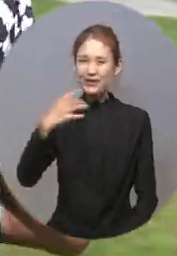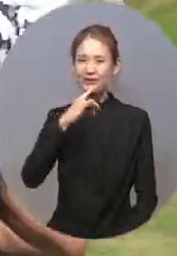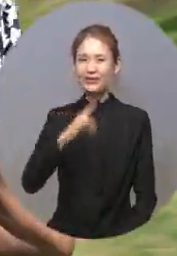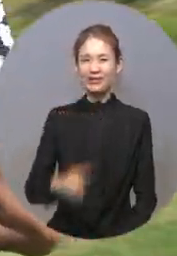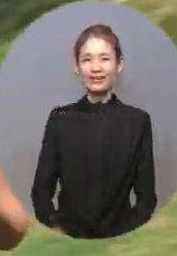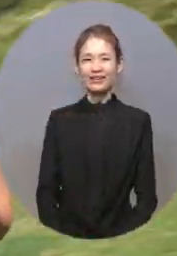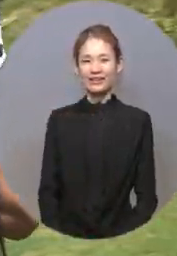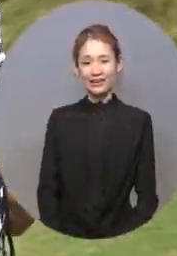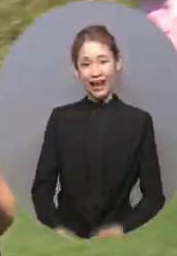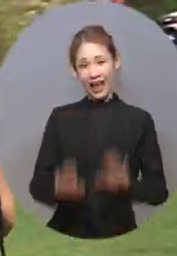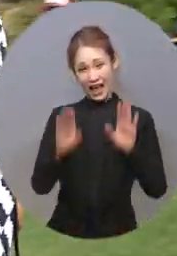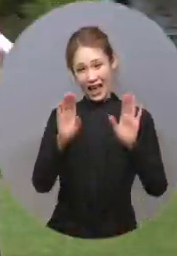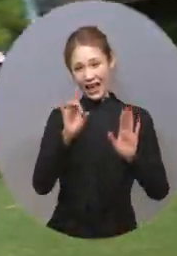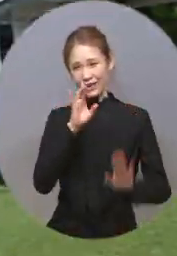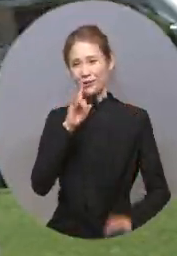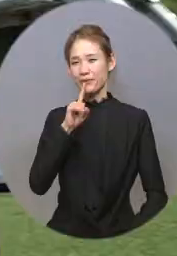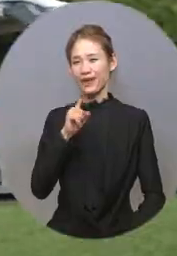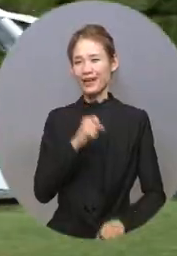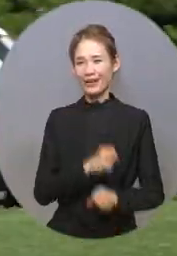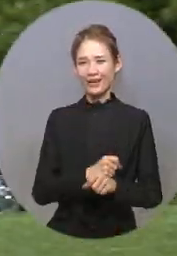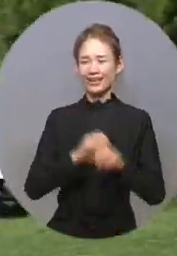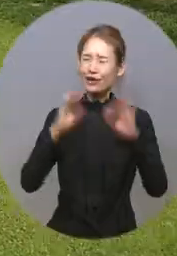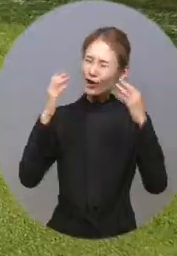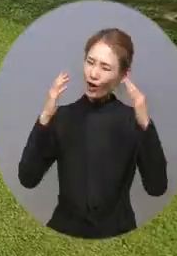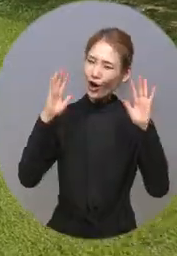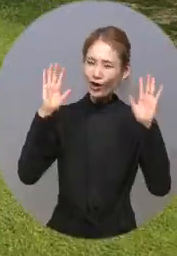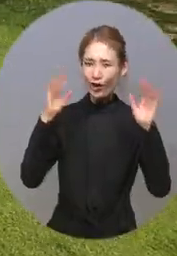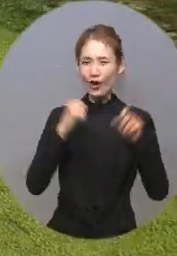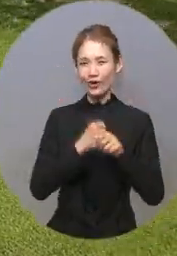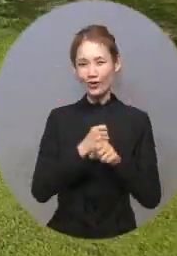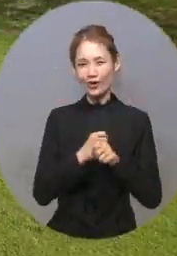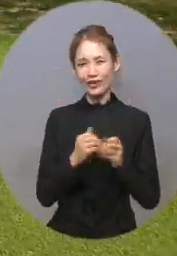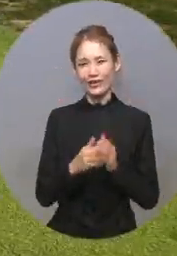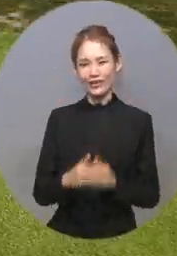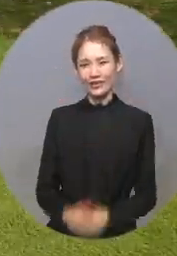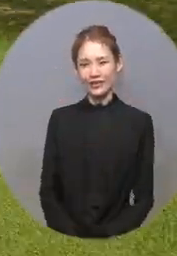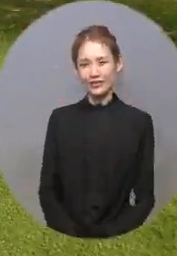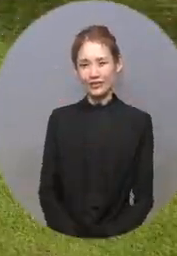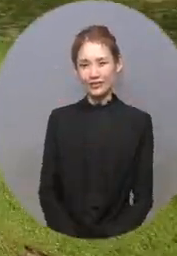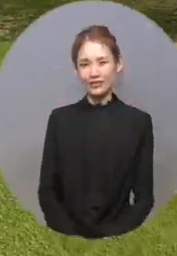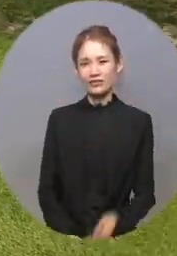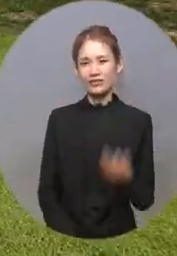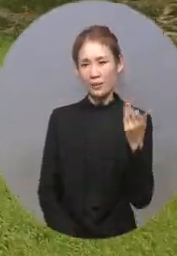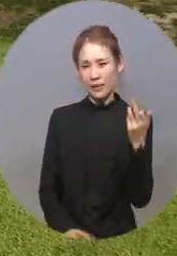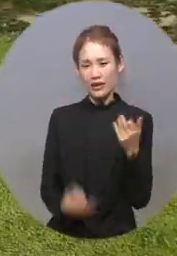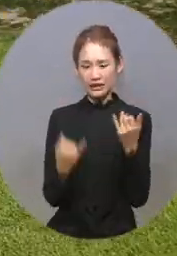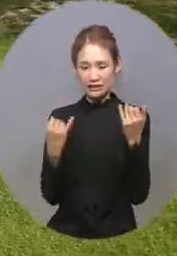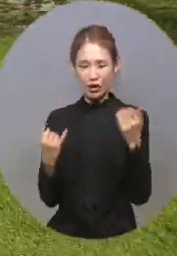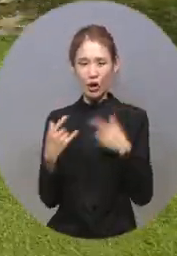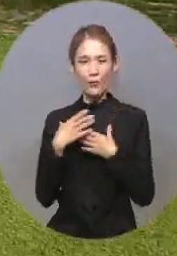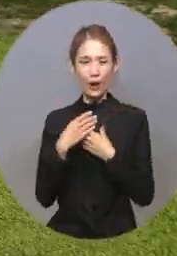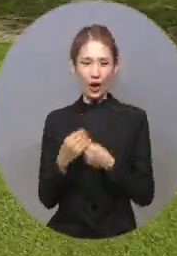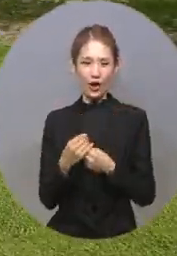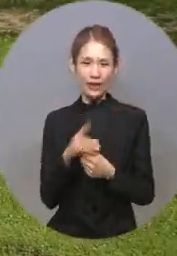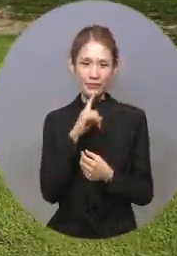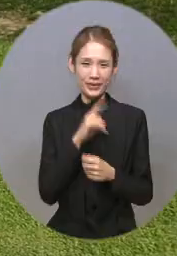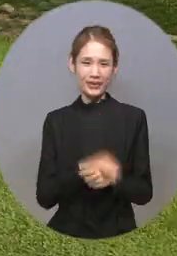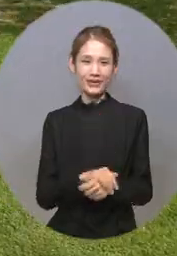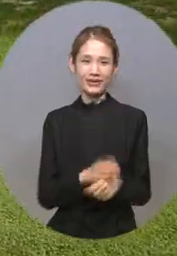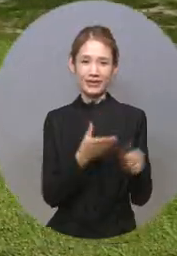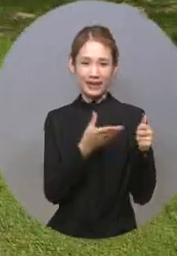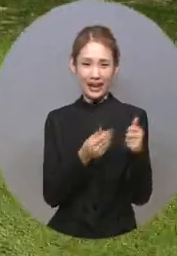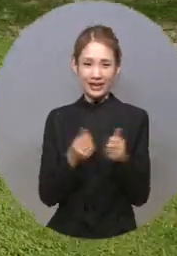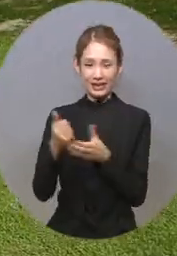몰라. 안 된다고 했어! 응원했다고, 응원! 어? 오빠! 은수가 오빠 편하라고. 저 9번 주세요. 게스트가 게스트 이렇게